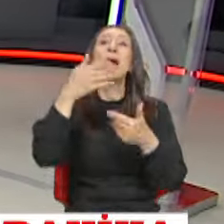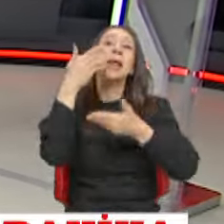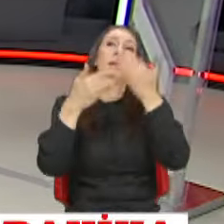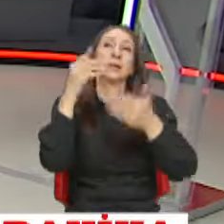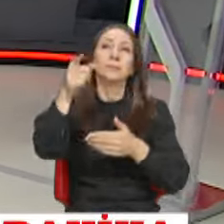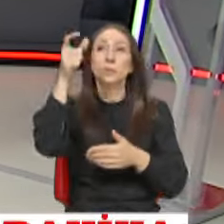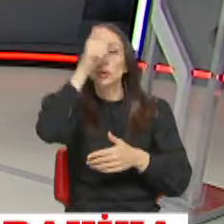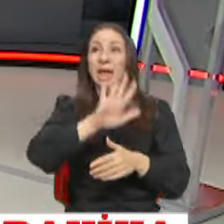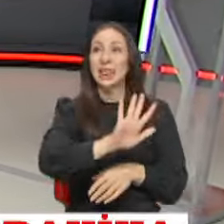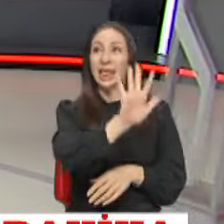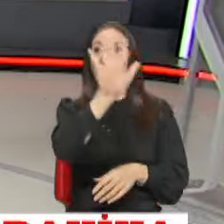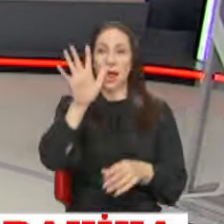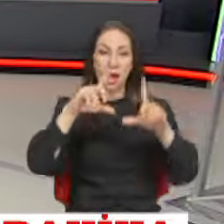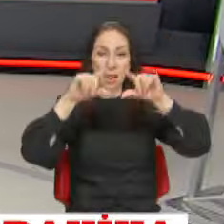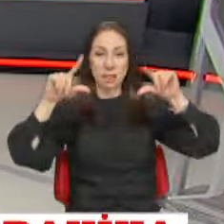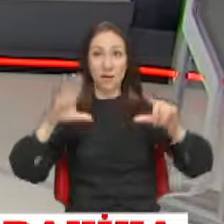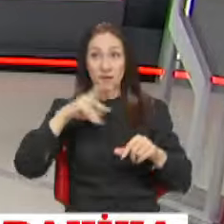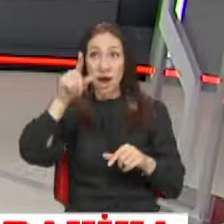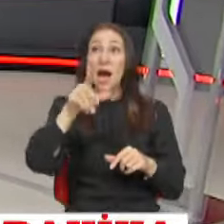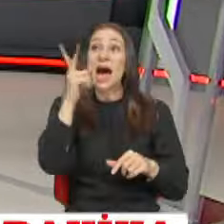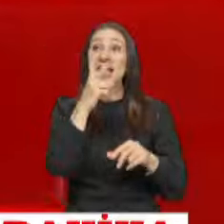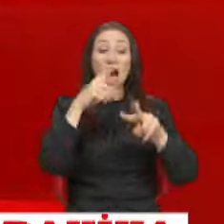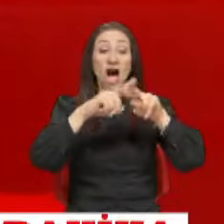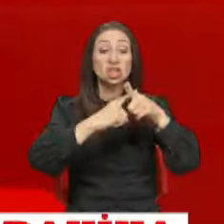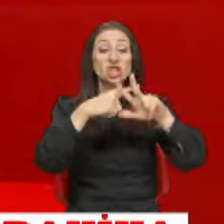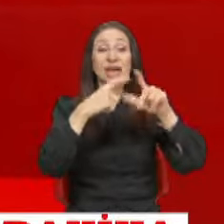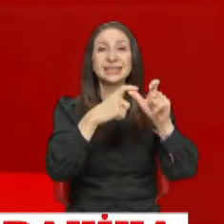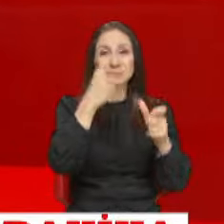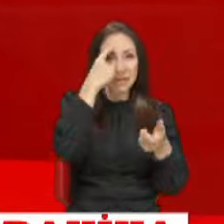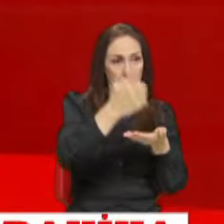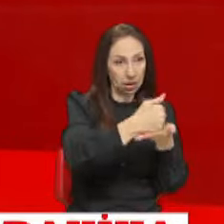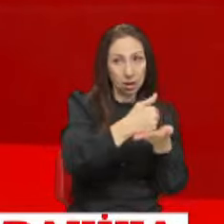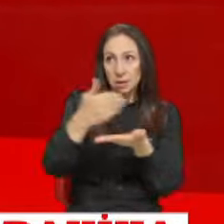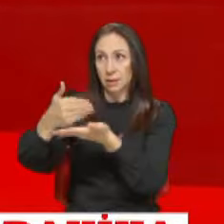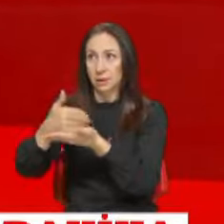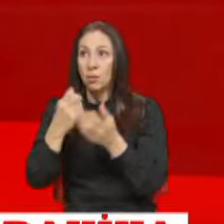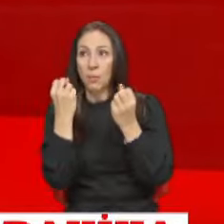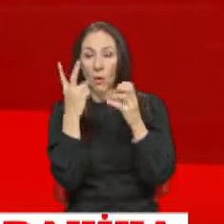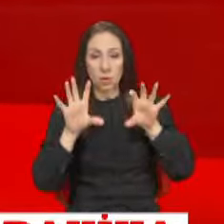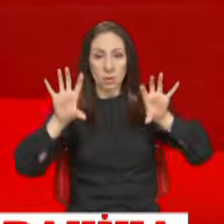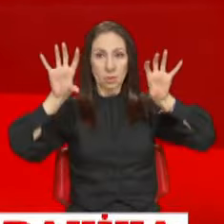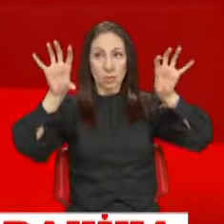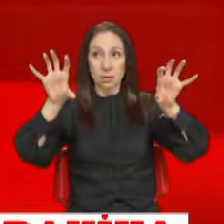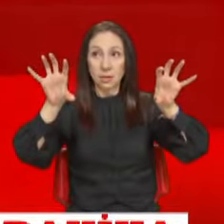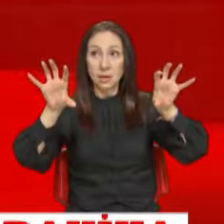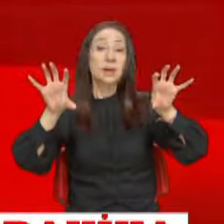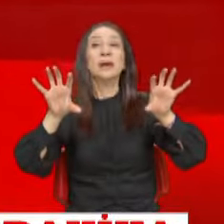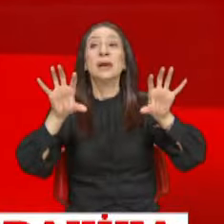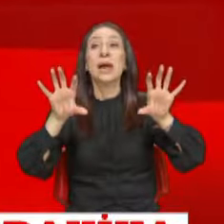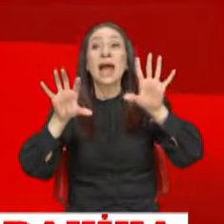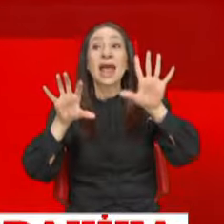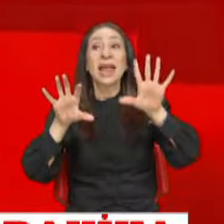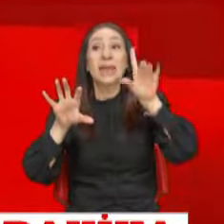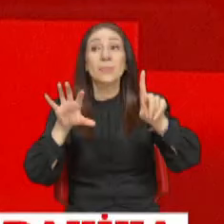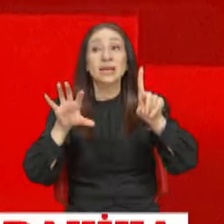bir Türkiye geneli haritamız var Her iki ajanstan gelen bilgileri vereceğimiz Türkiye geneli haritamız var 50